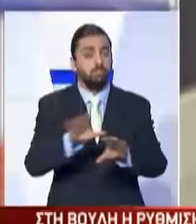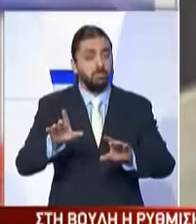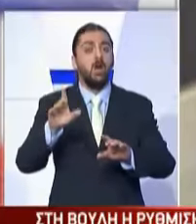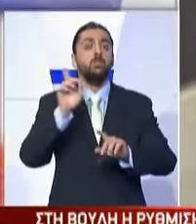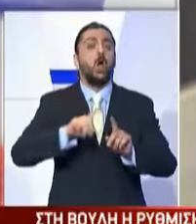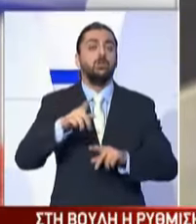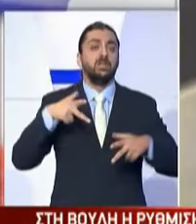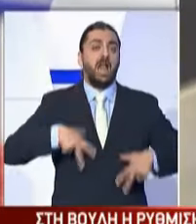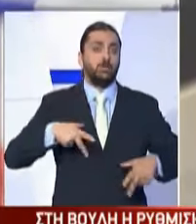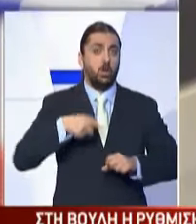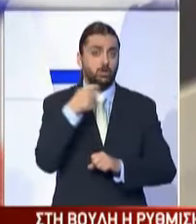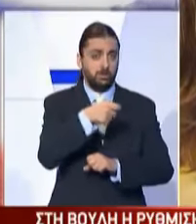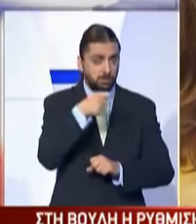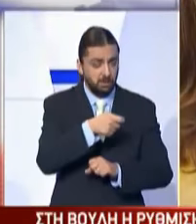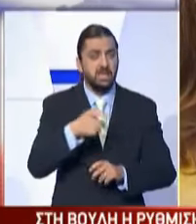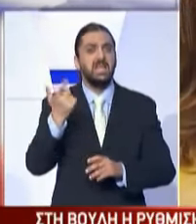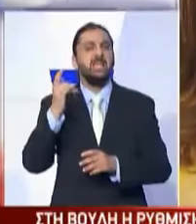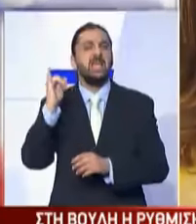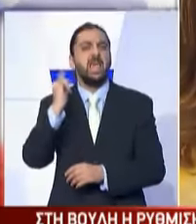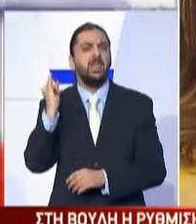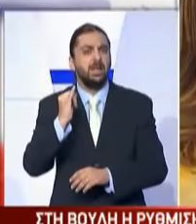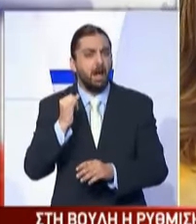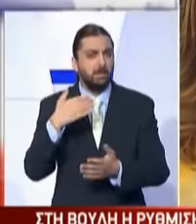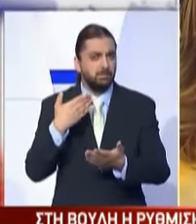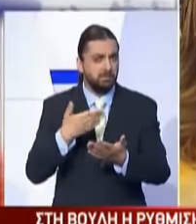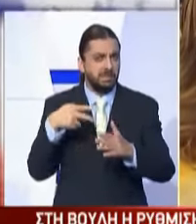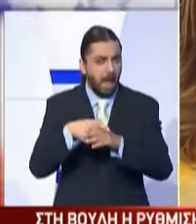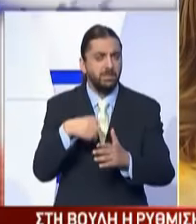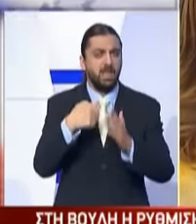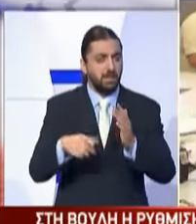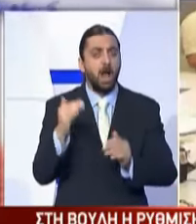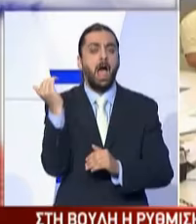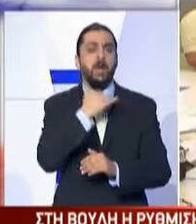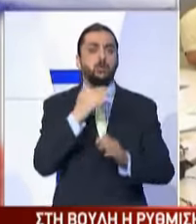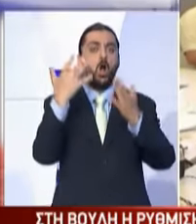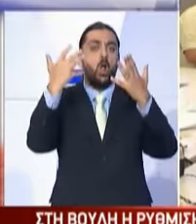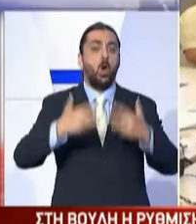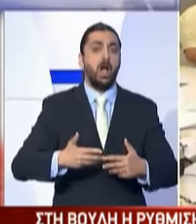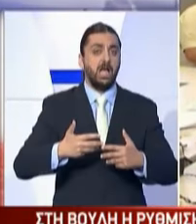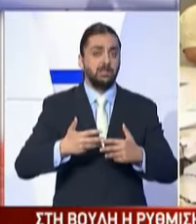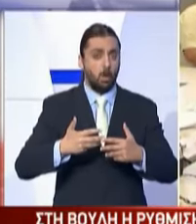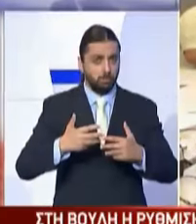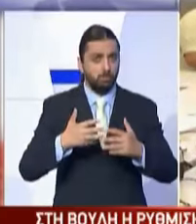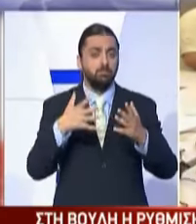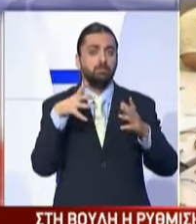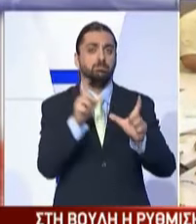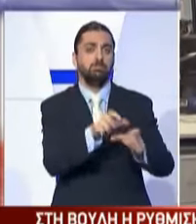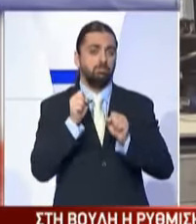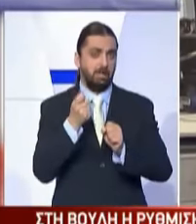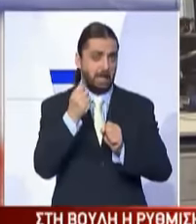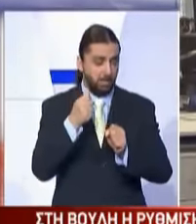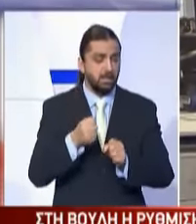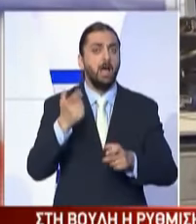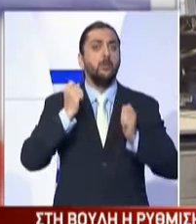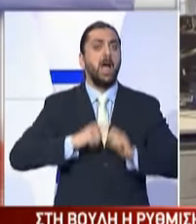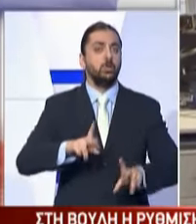του δημοσίου στα χέρια τρίτων και πιστωτικών ιδρυμάτων, με στόχο να δεσμεύονται άμεσα λογαριασμοί ή να κατάσχονται περιουσιακά στοιχεία για οφειλές προς το δημόσιο,